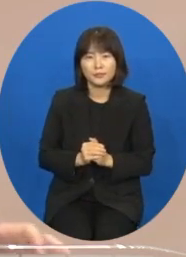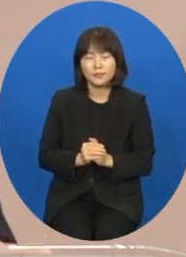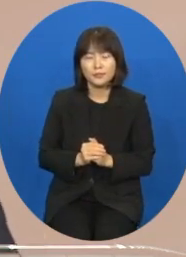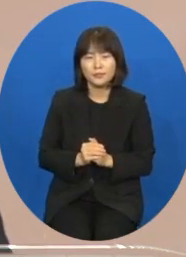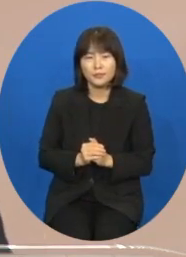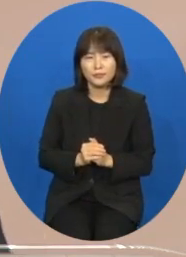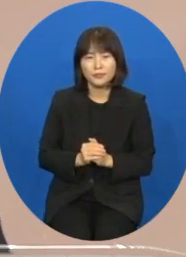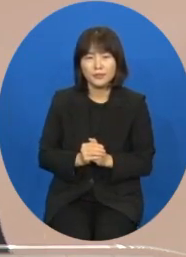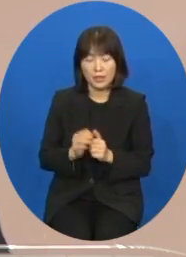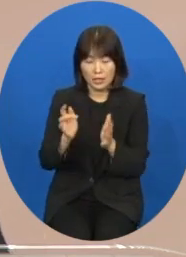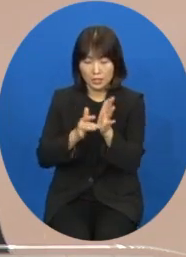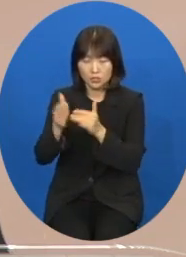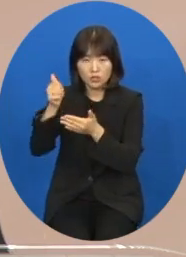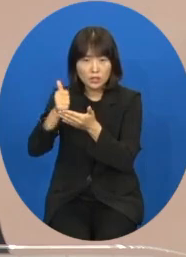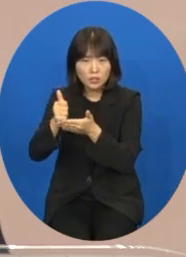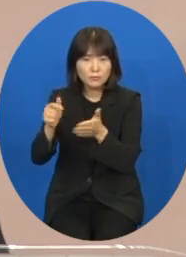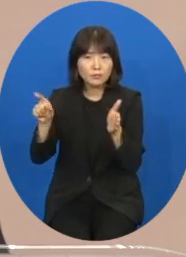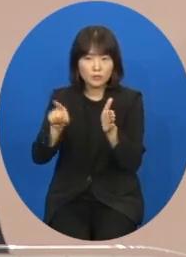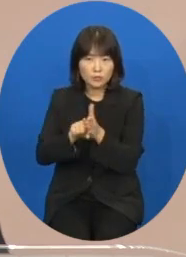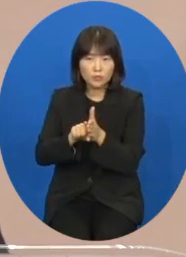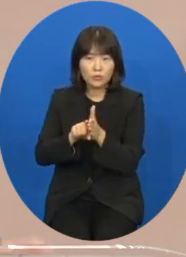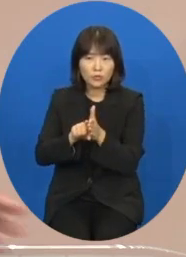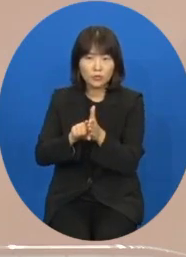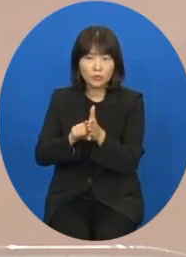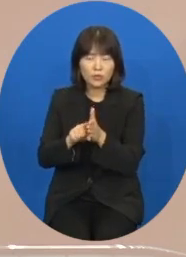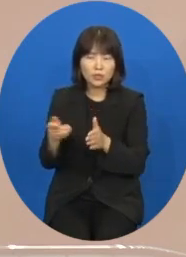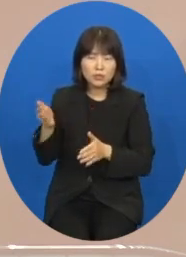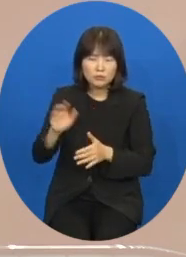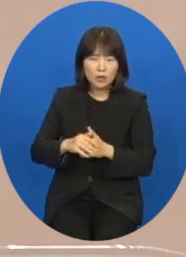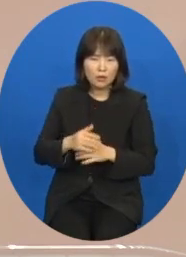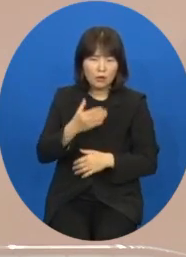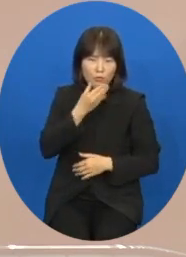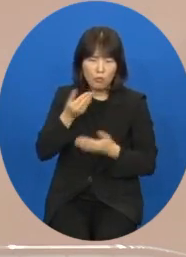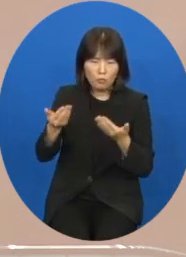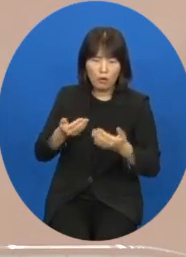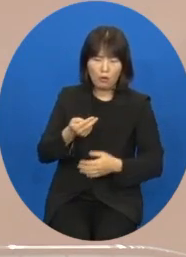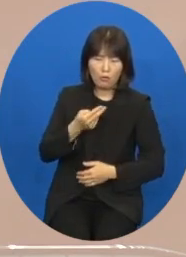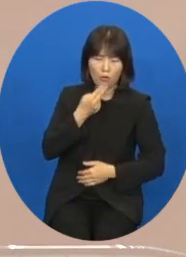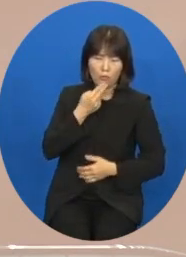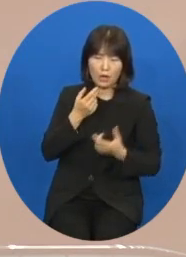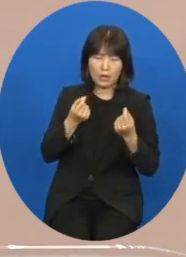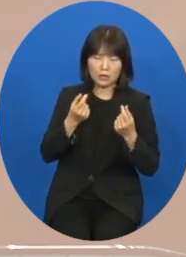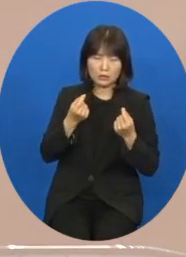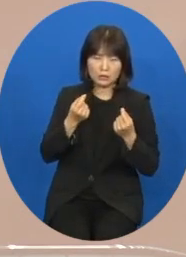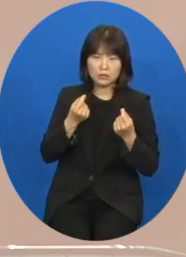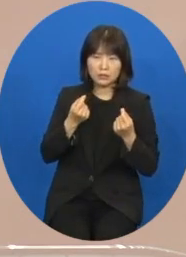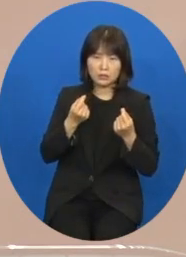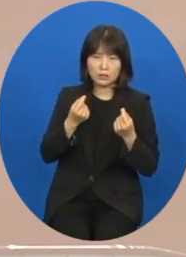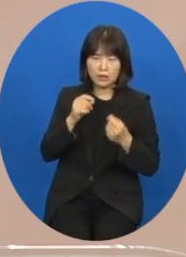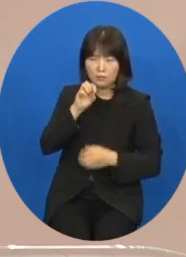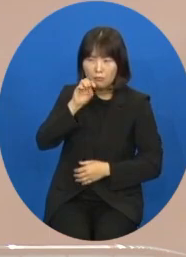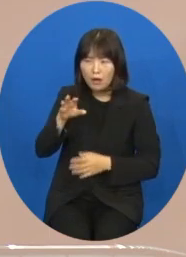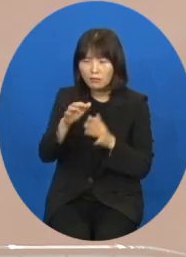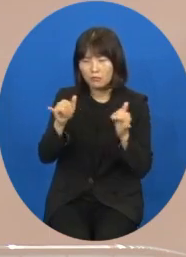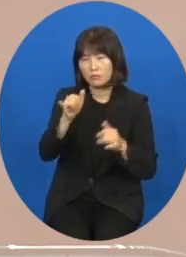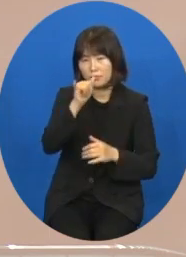그러다 보니까 예수를 믿었지만 별로 복 받은 건 없어요. 이런 말을 하는 분들도